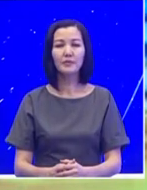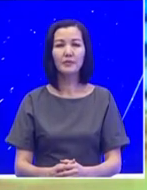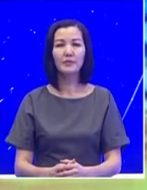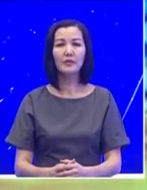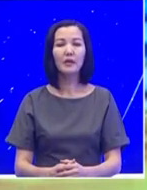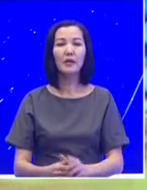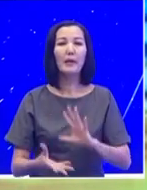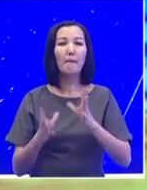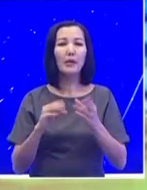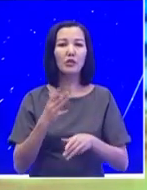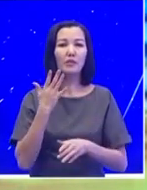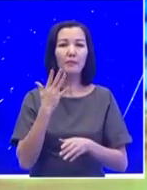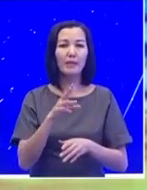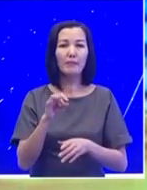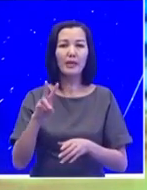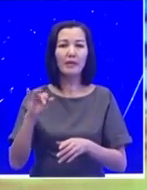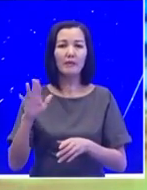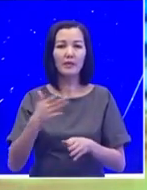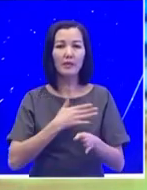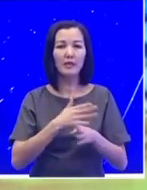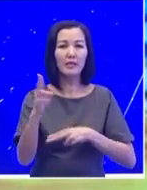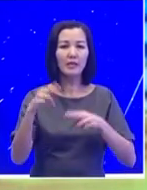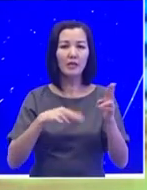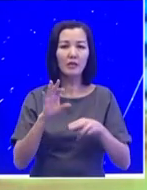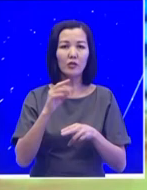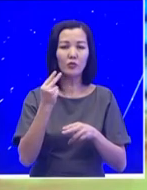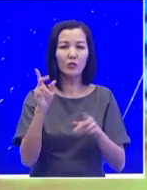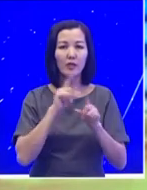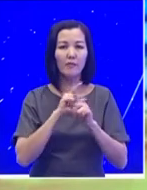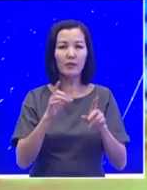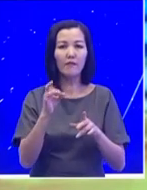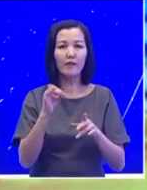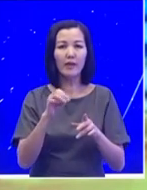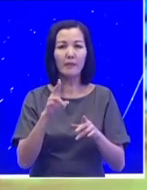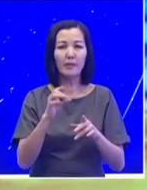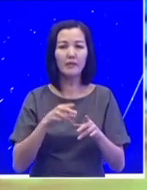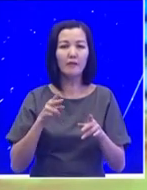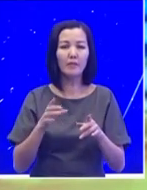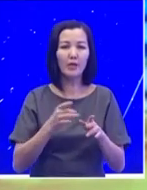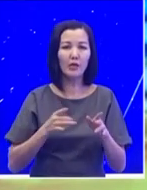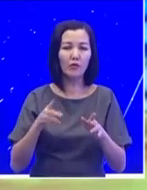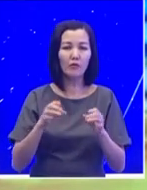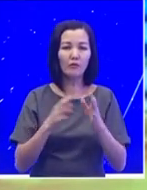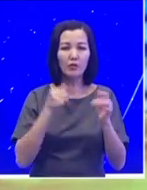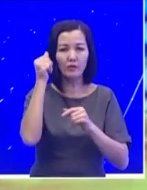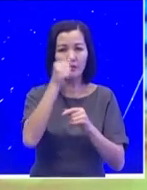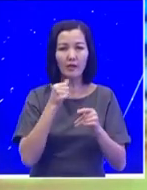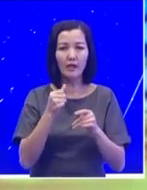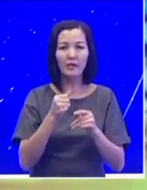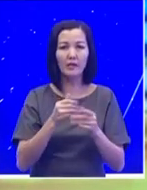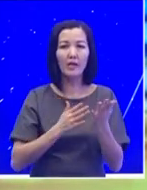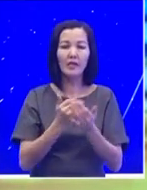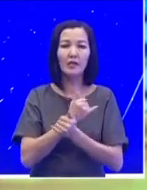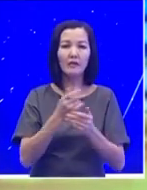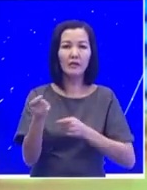Продолжаем выпуск. Почти 5 миллиардов тенге отвели под строительство социальных объектов в Райымбекском районе в 2019 году. В их числе сервисный